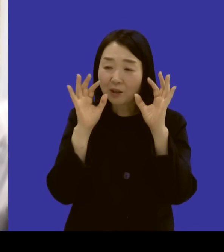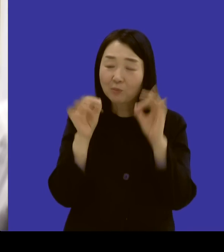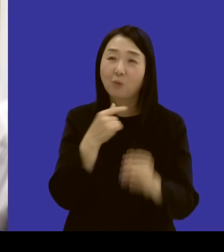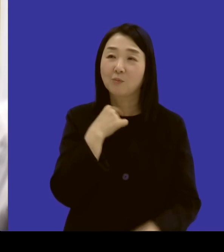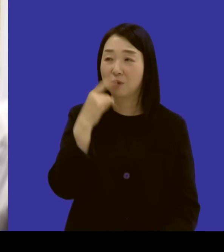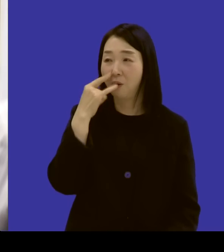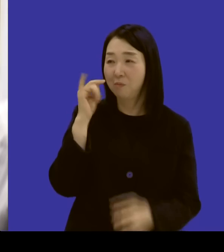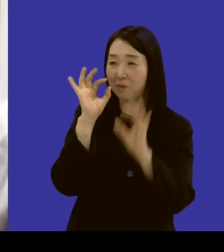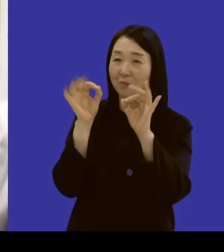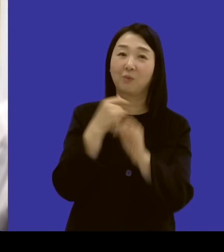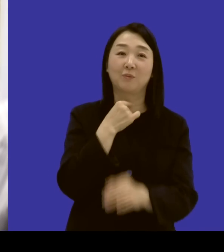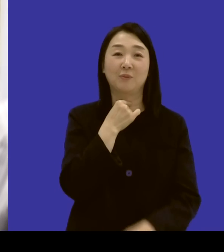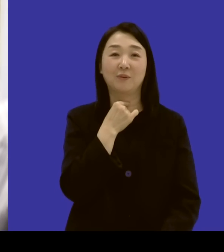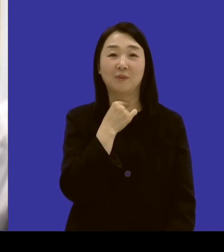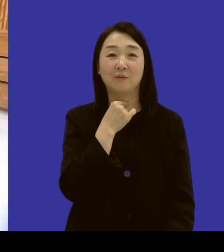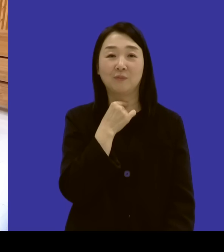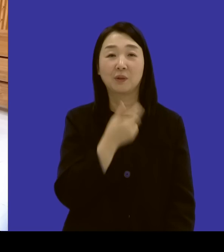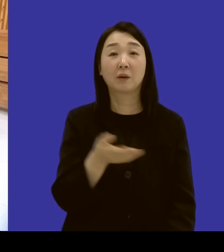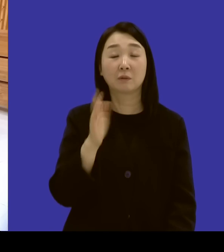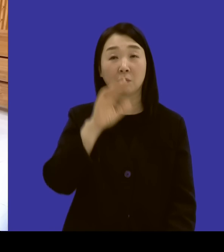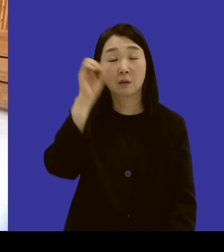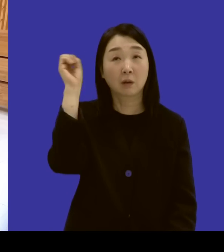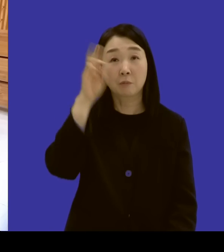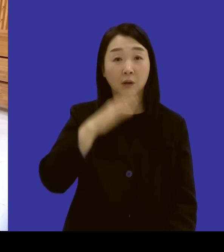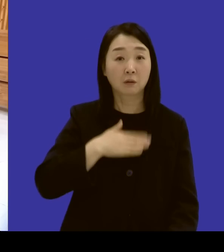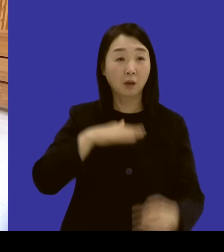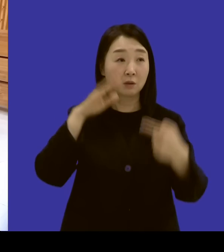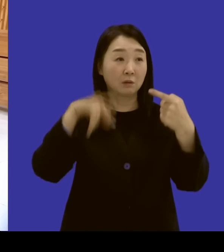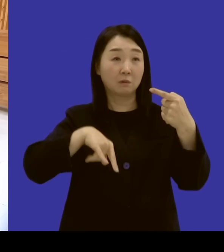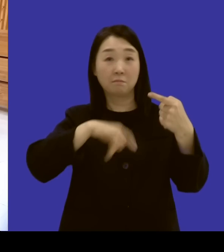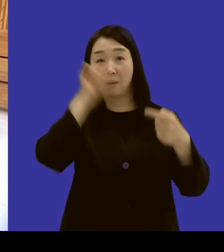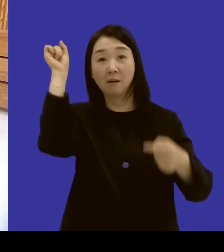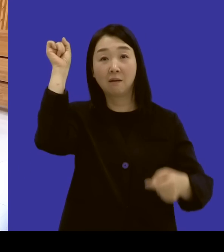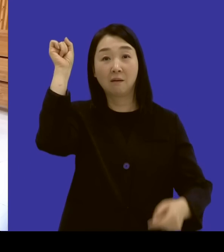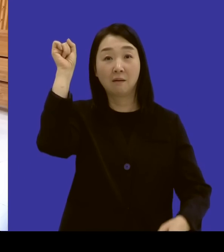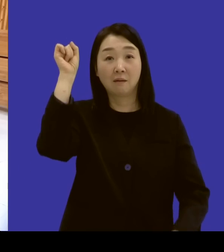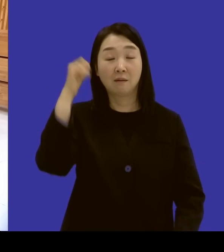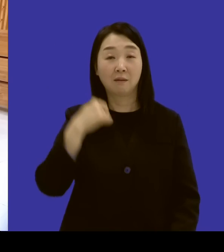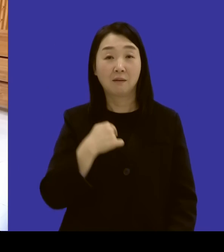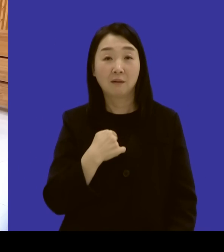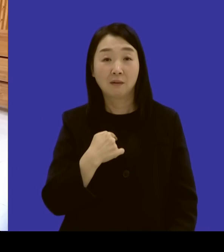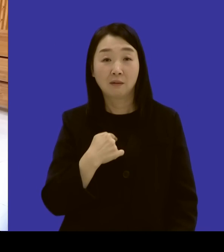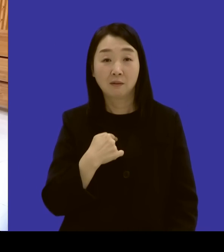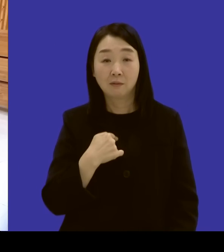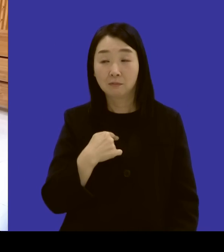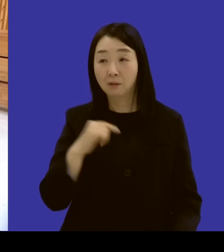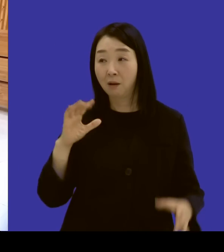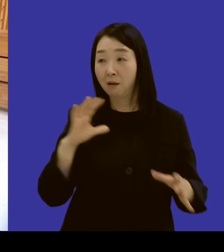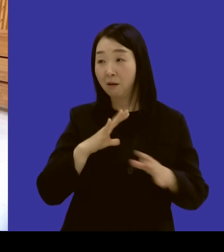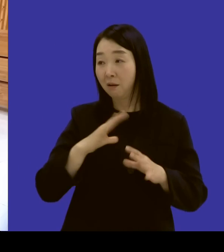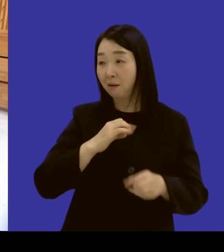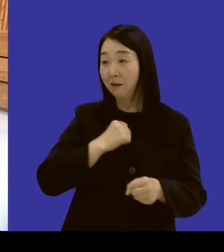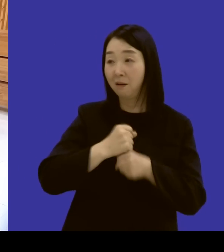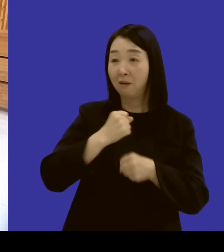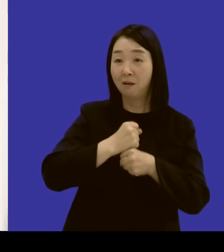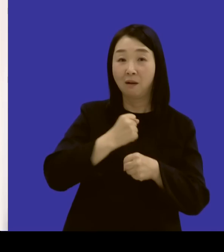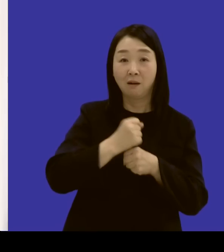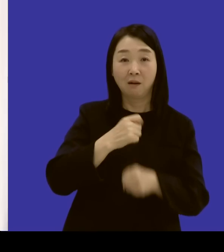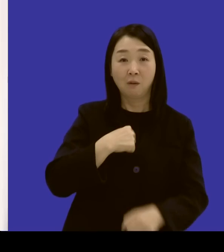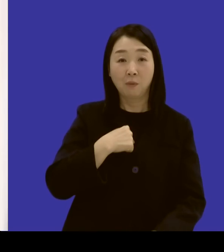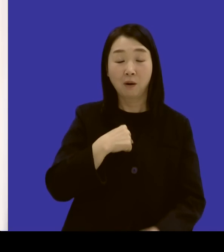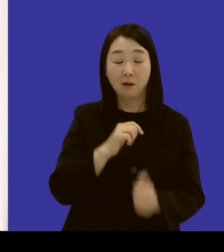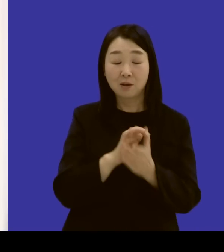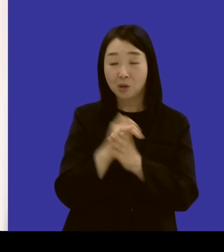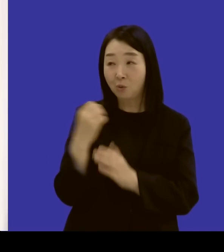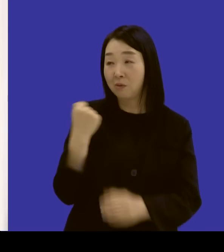그 엄마를 보고 싶었는데 갑자기 1등이 된 거예요. 그러니까 제가 너무 놀래가지고 와 기도의